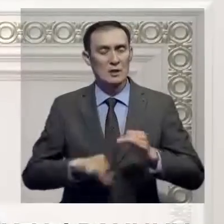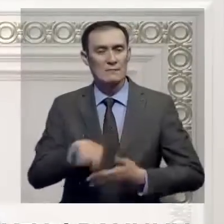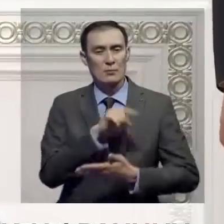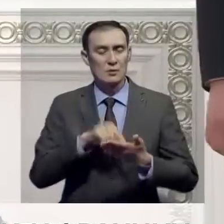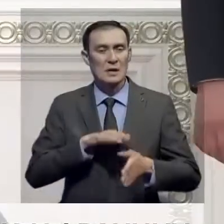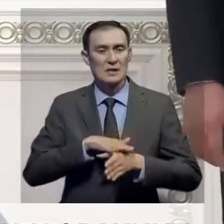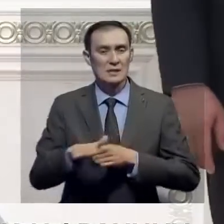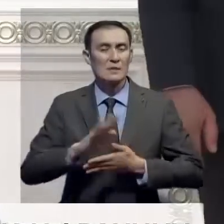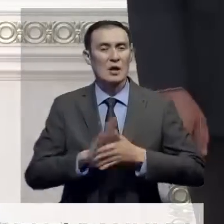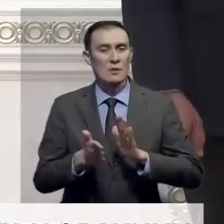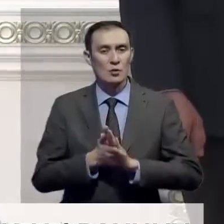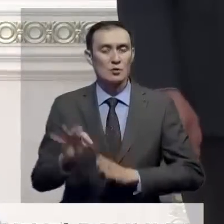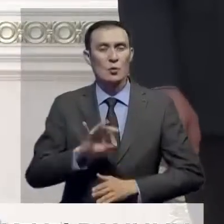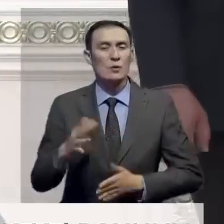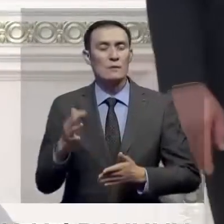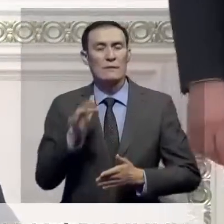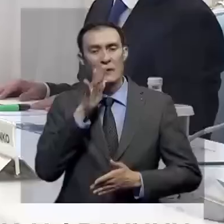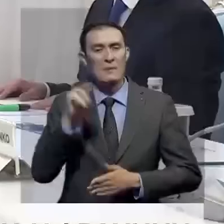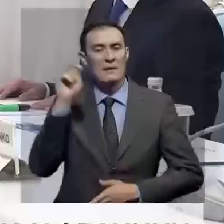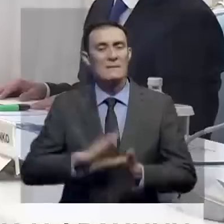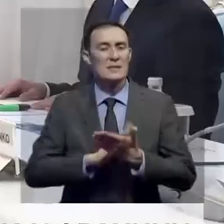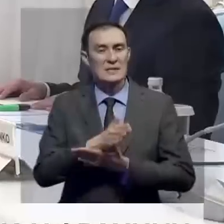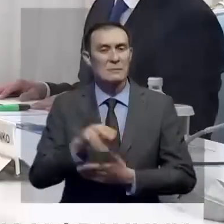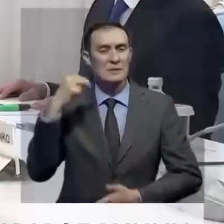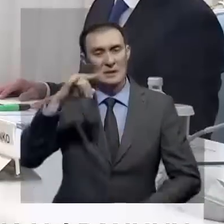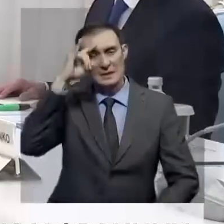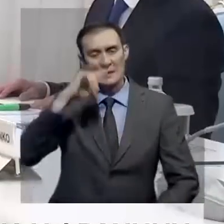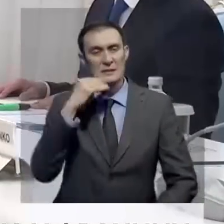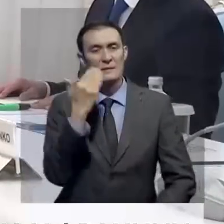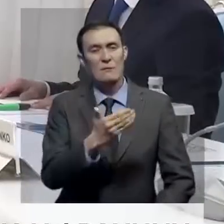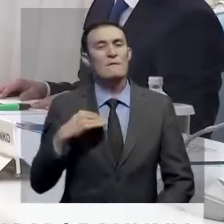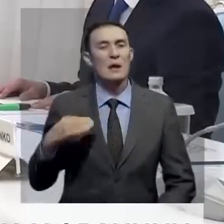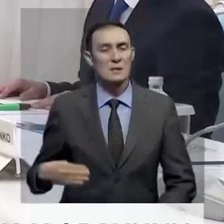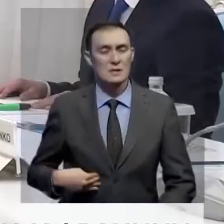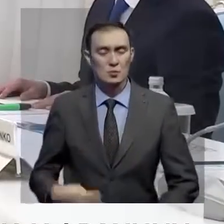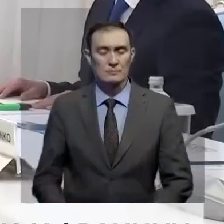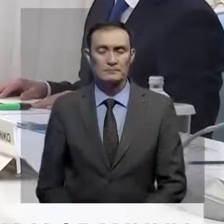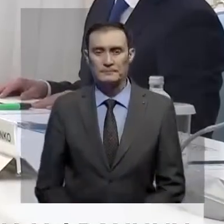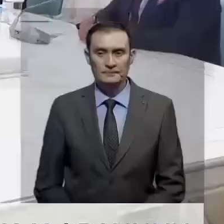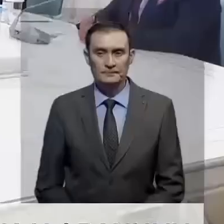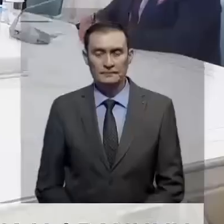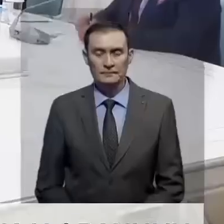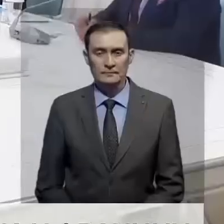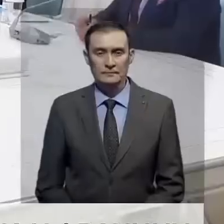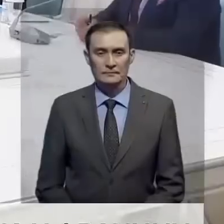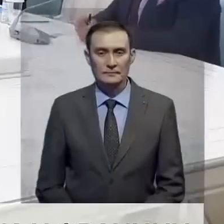вопросы реализации договоренностей, достигнутых во время визита президента Казахстана во Францию.